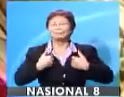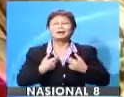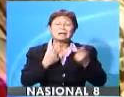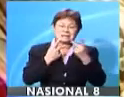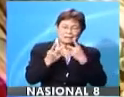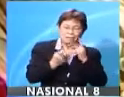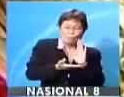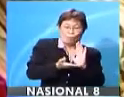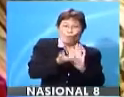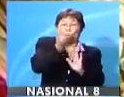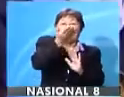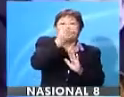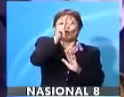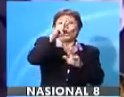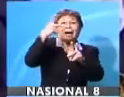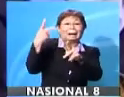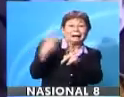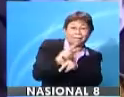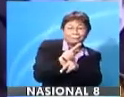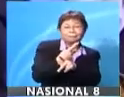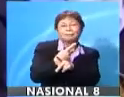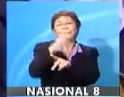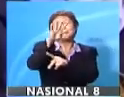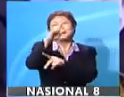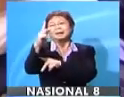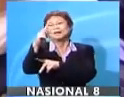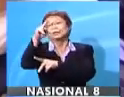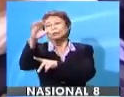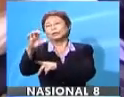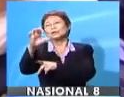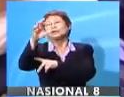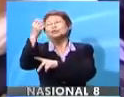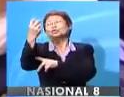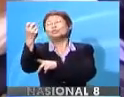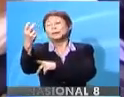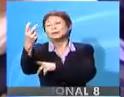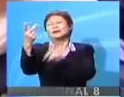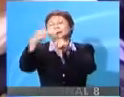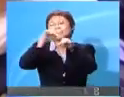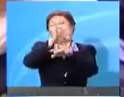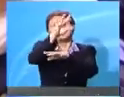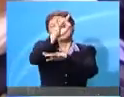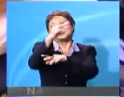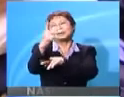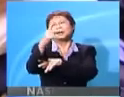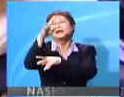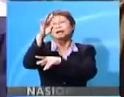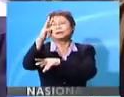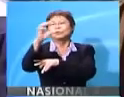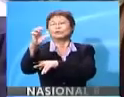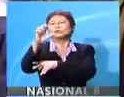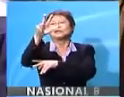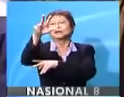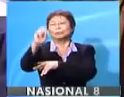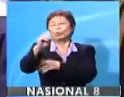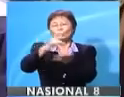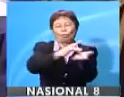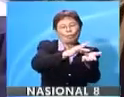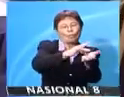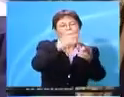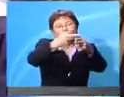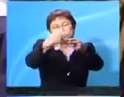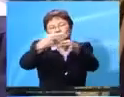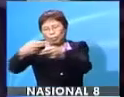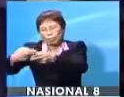Katanya peningkatan dua kali ganda daripada 4,215 kepada 8,630 jenama ubat yang